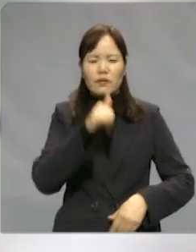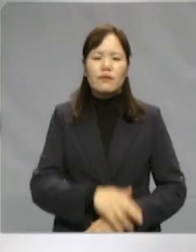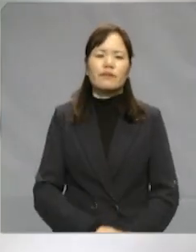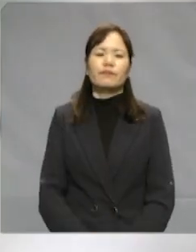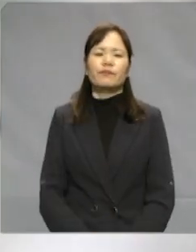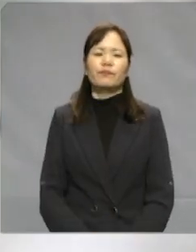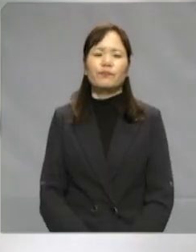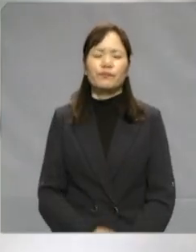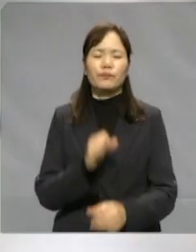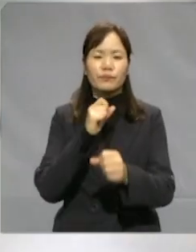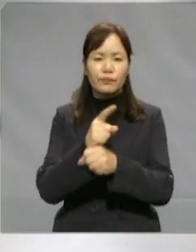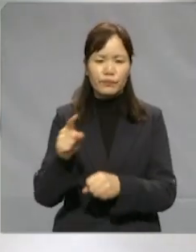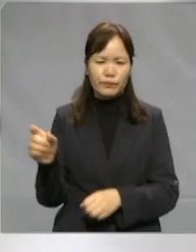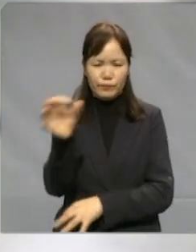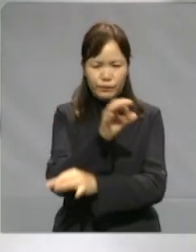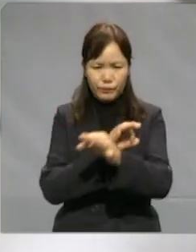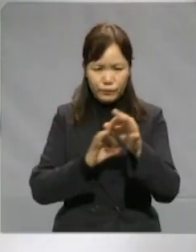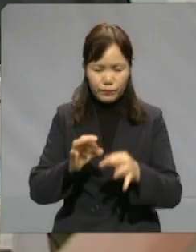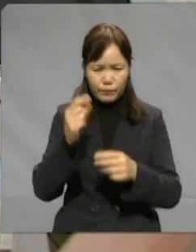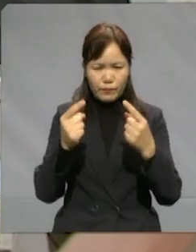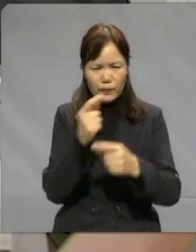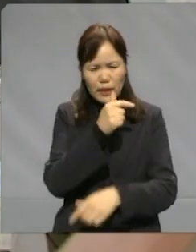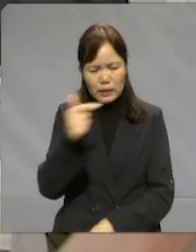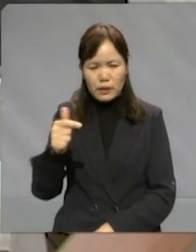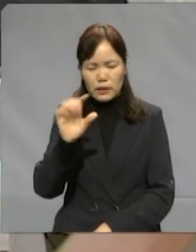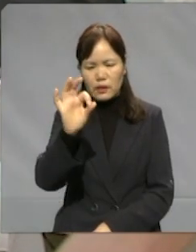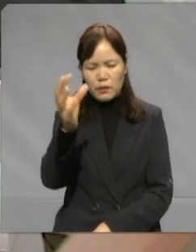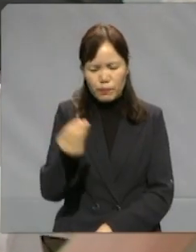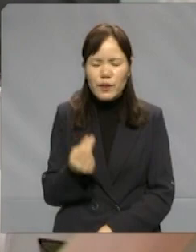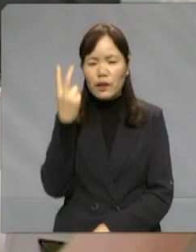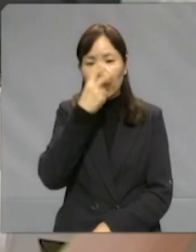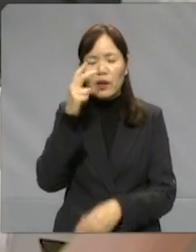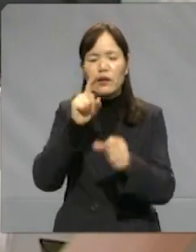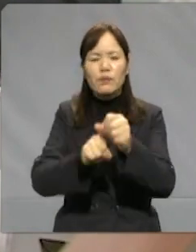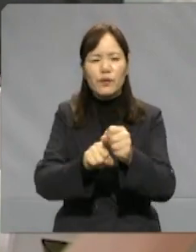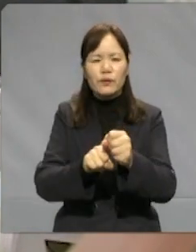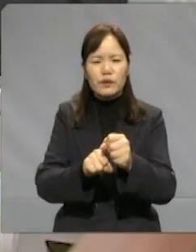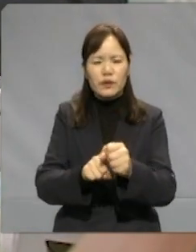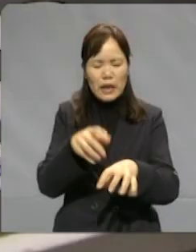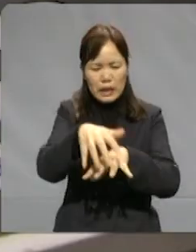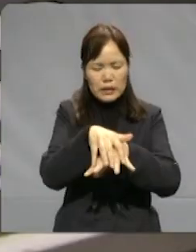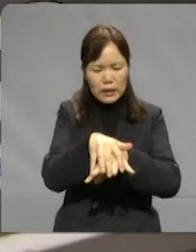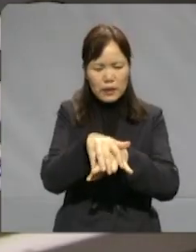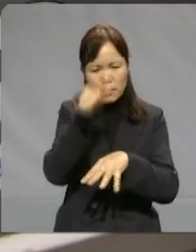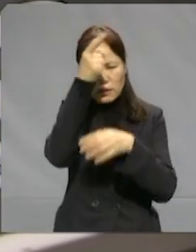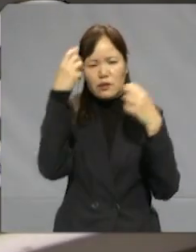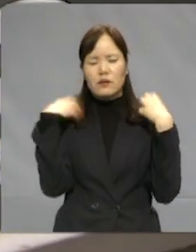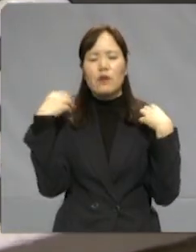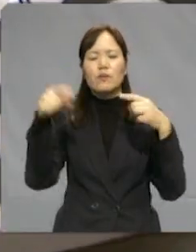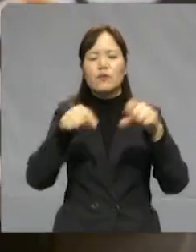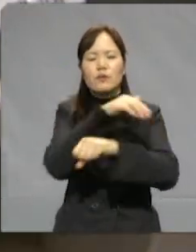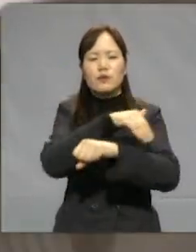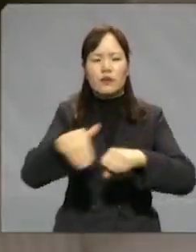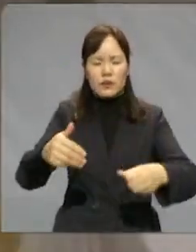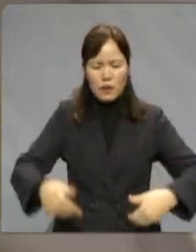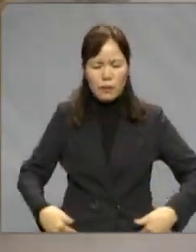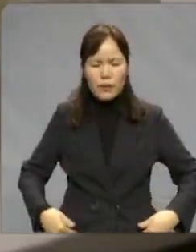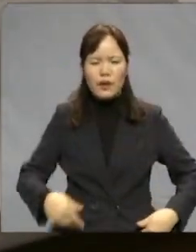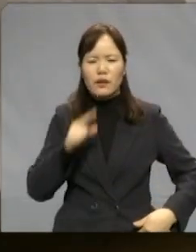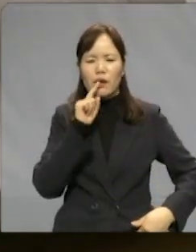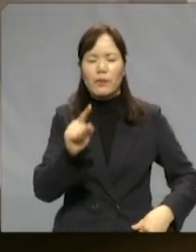있겠고이 우 경제보다 커린 관리하기 위해선 체계적인 정부 정책이 필요하다는 지적이